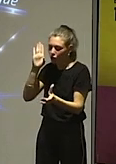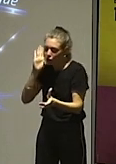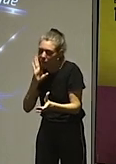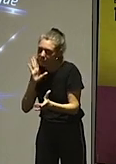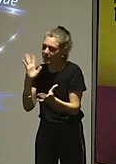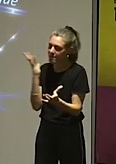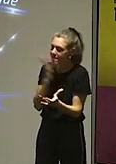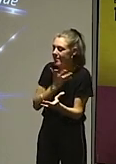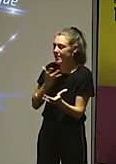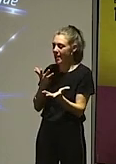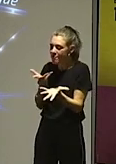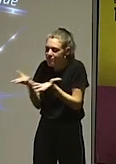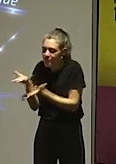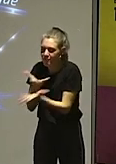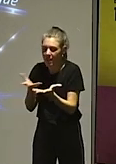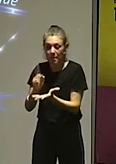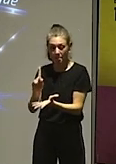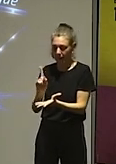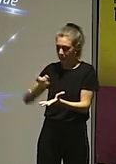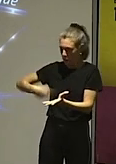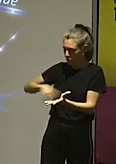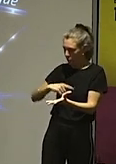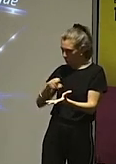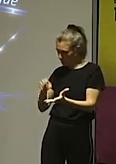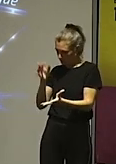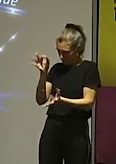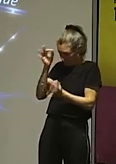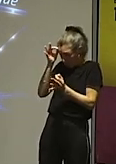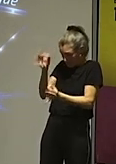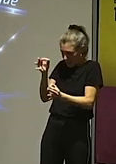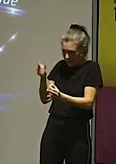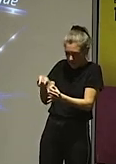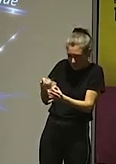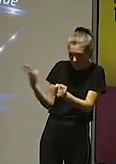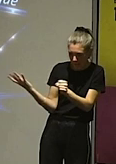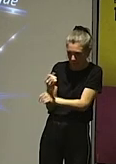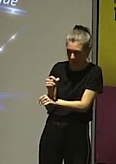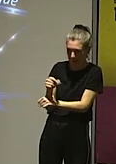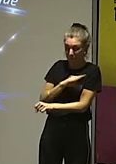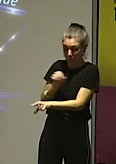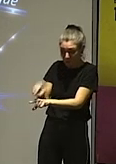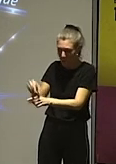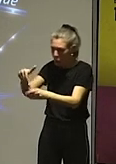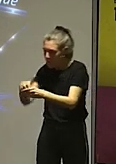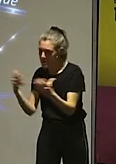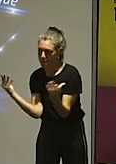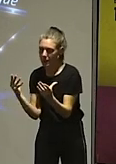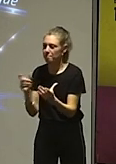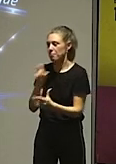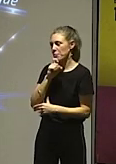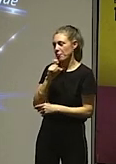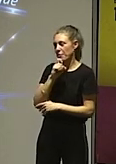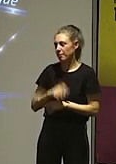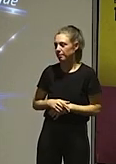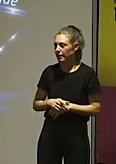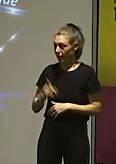se mélange, mais pour l'instant, on n'a aucune idée du mécanisme qui agit spécifiquement. Va falloir aller voir de plus en profondeur en